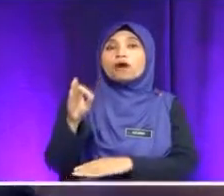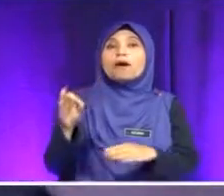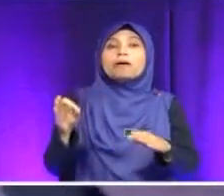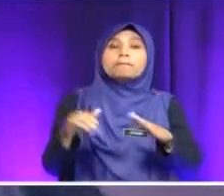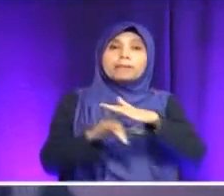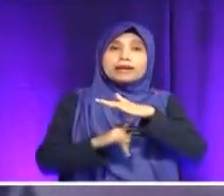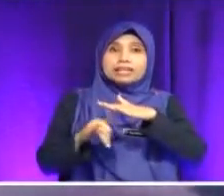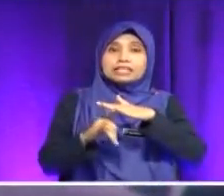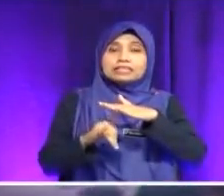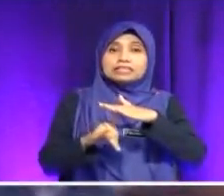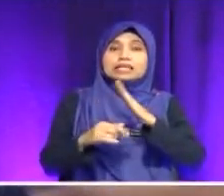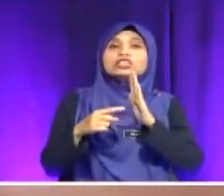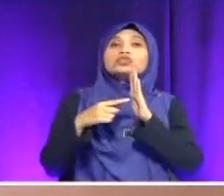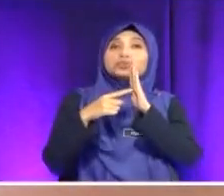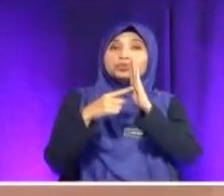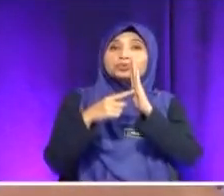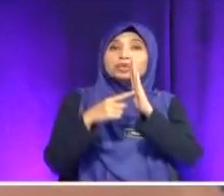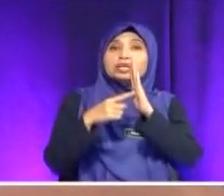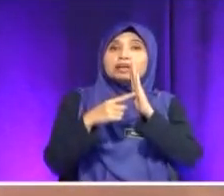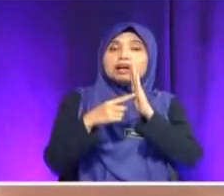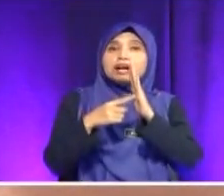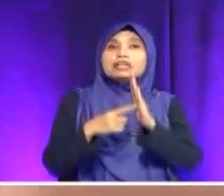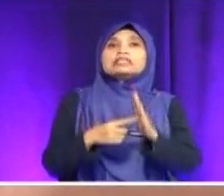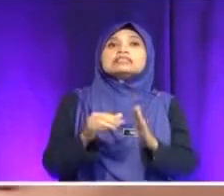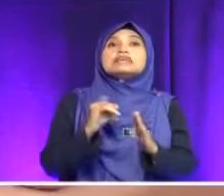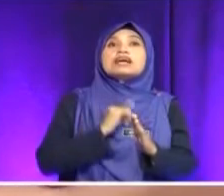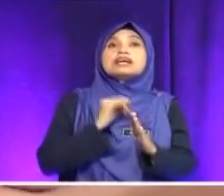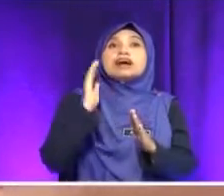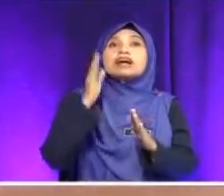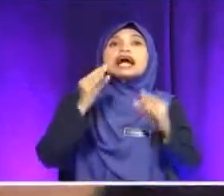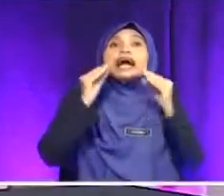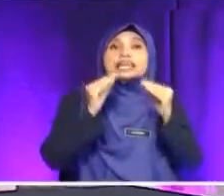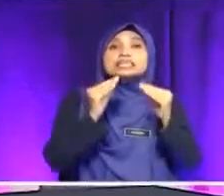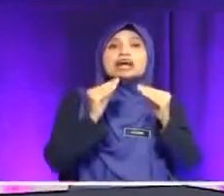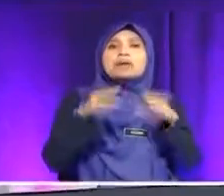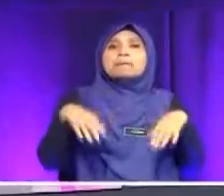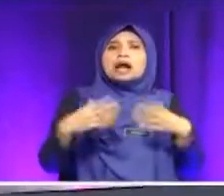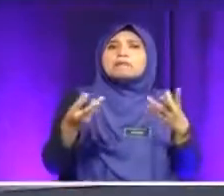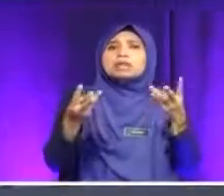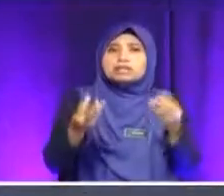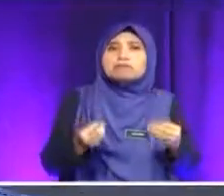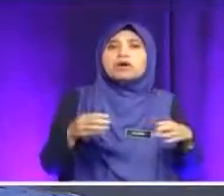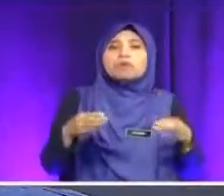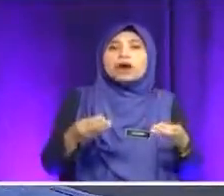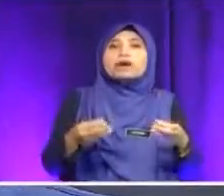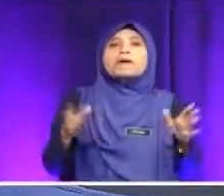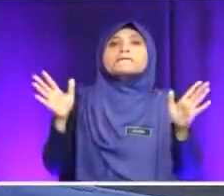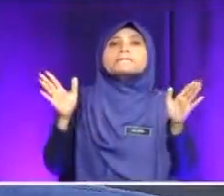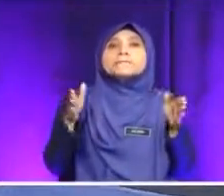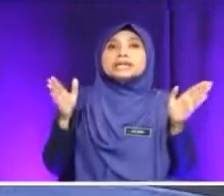ini bentuknya jadi saya akan aja Iman hari ini kita bersama-sama lipatan napkin berbentuk bet of